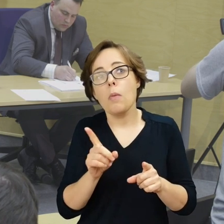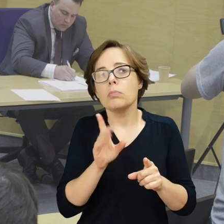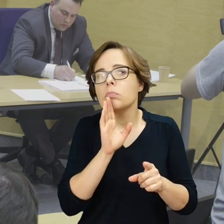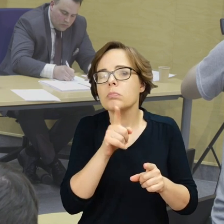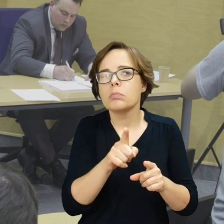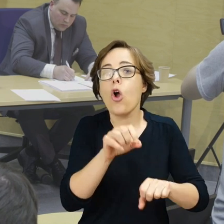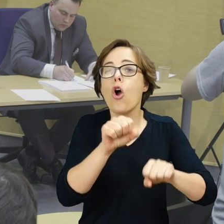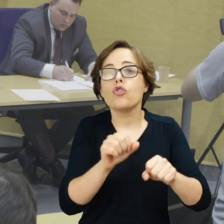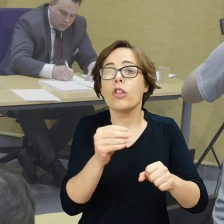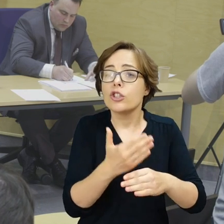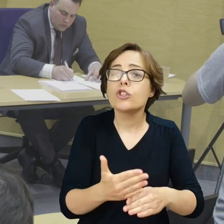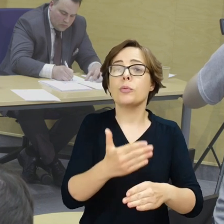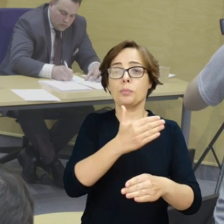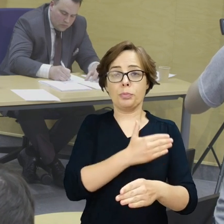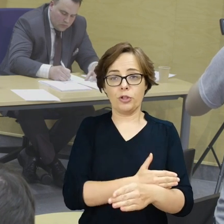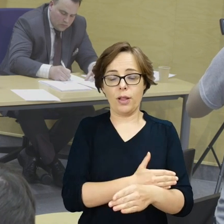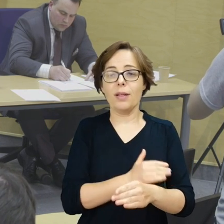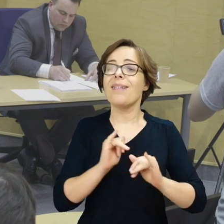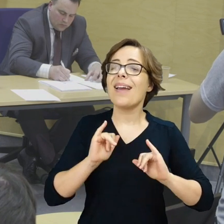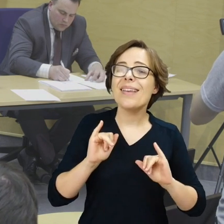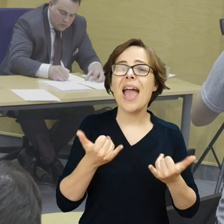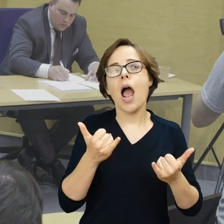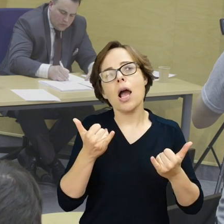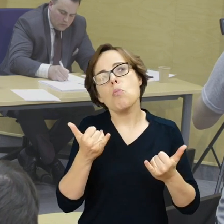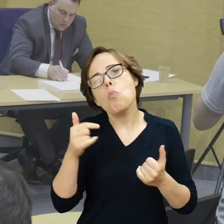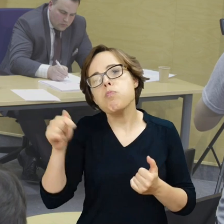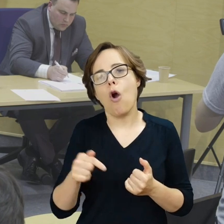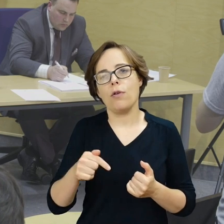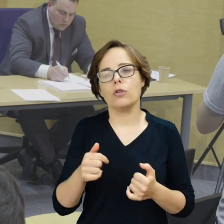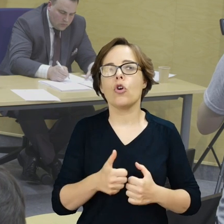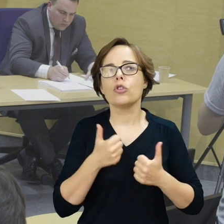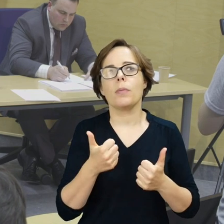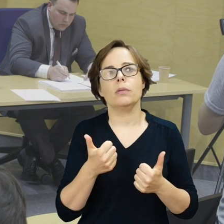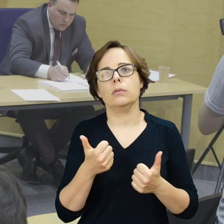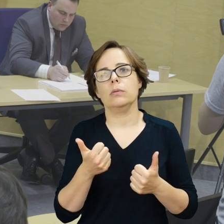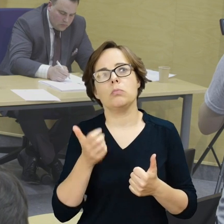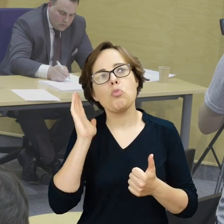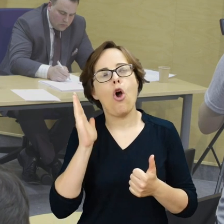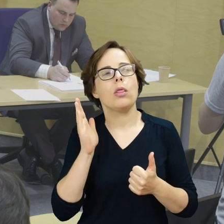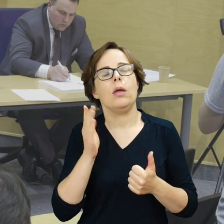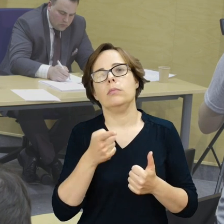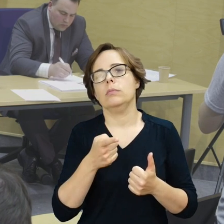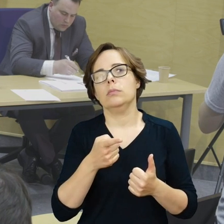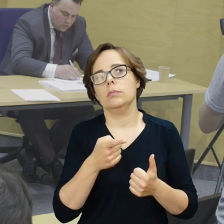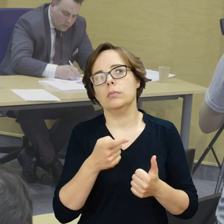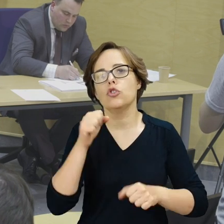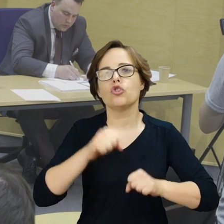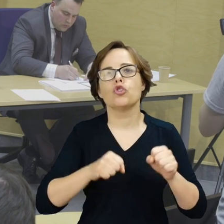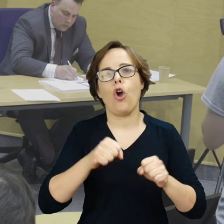żeby te sprawy nie trafiały w takiej ilości do postępowania rozpoznawczego przed sądem cywilnym,